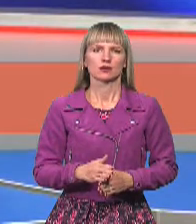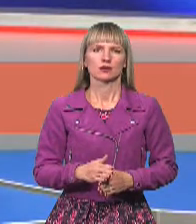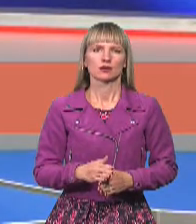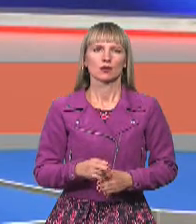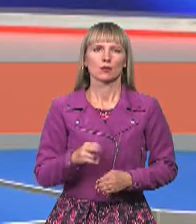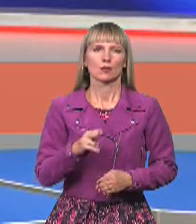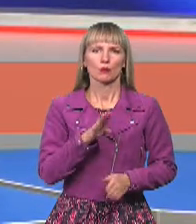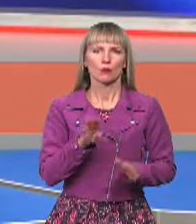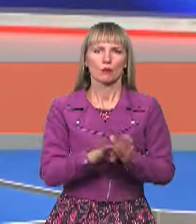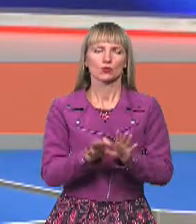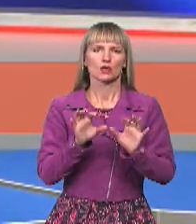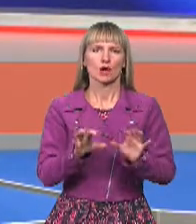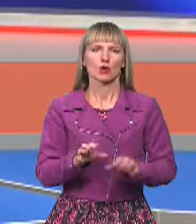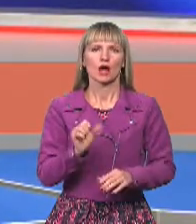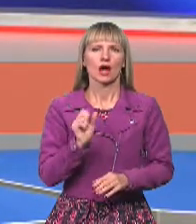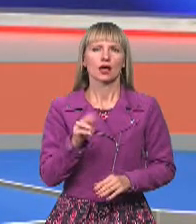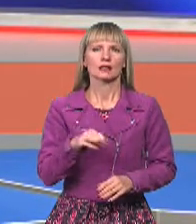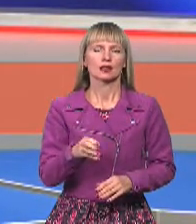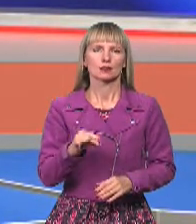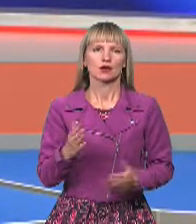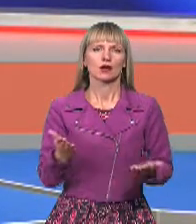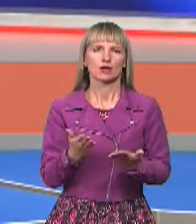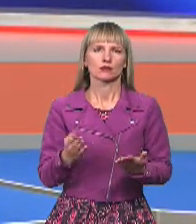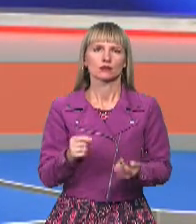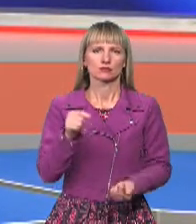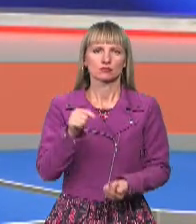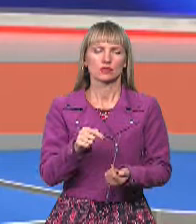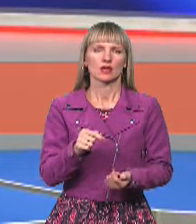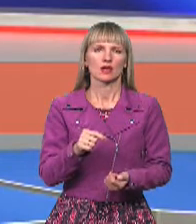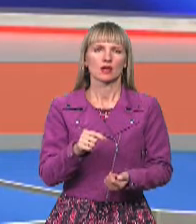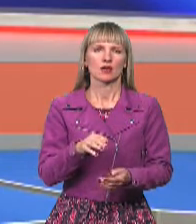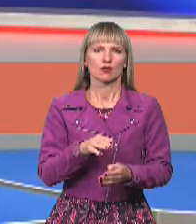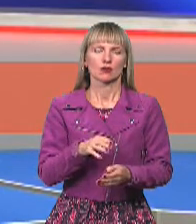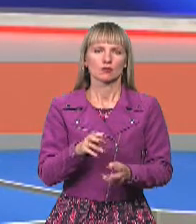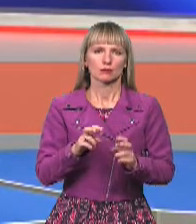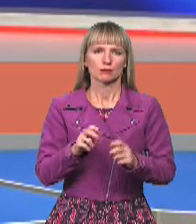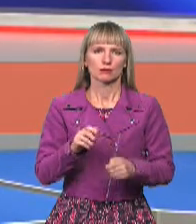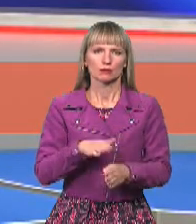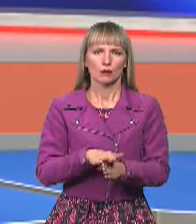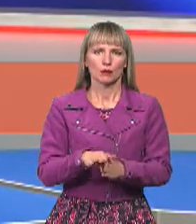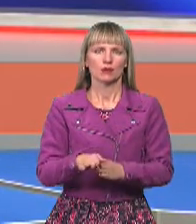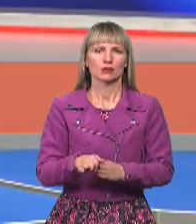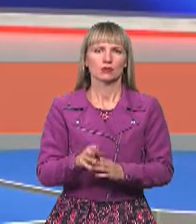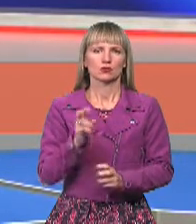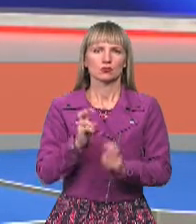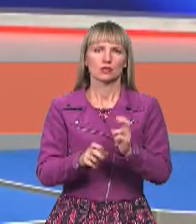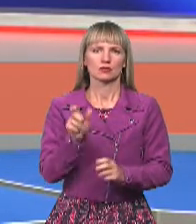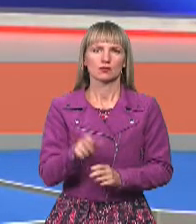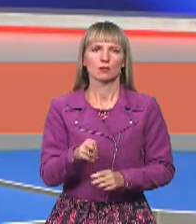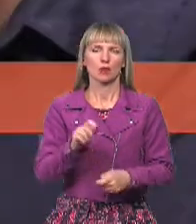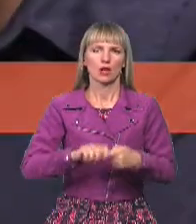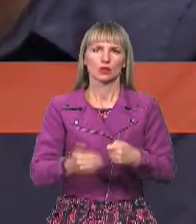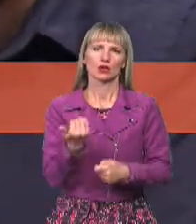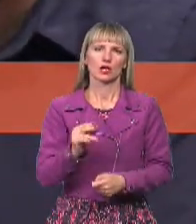подзаконными актами, которые регламентирует действия операторов ринку, действия государственних служащих по контролю за їхні